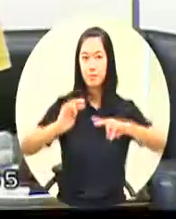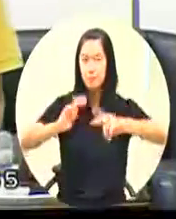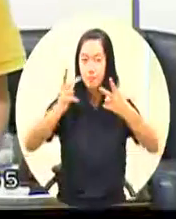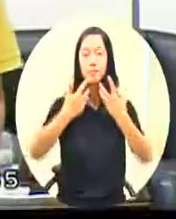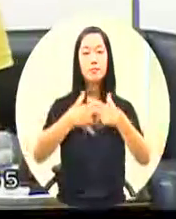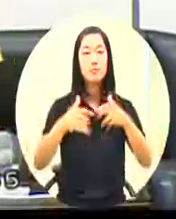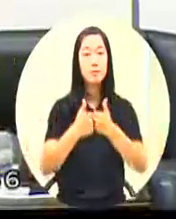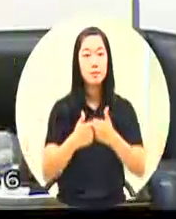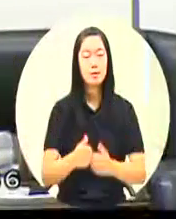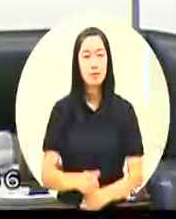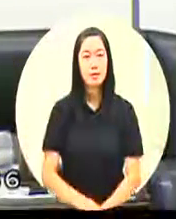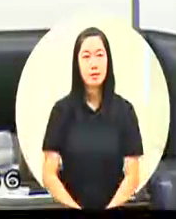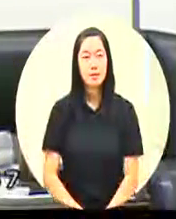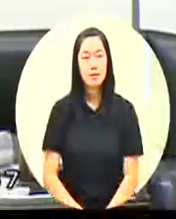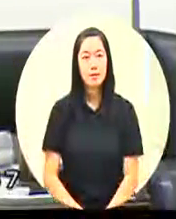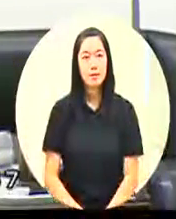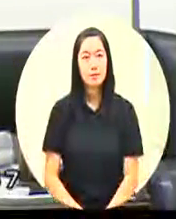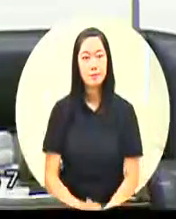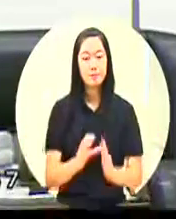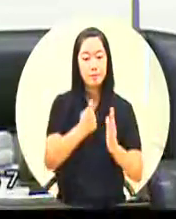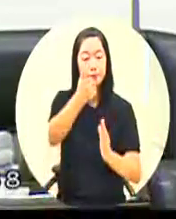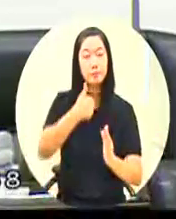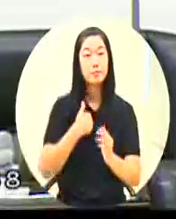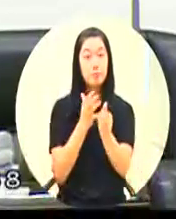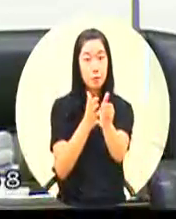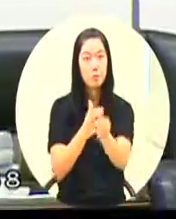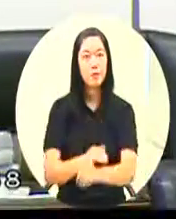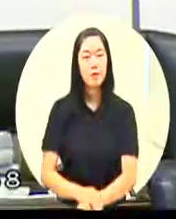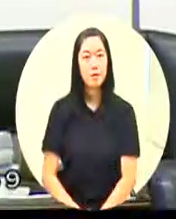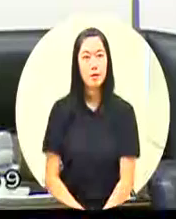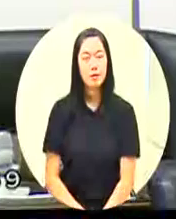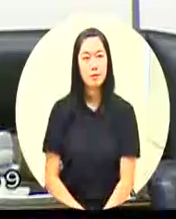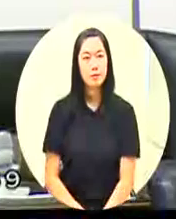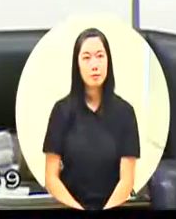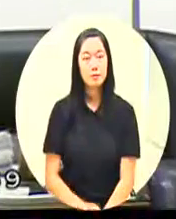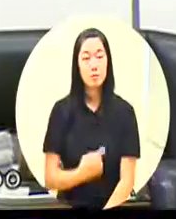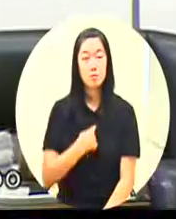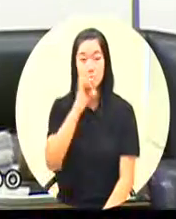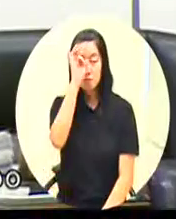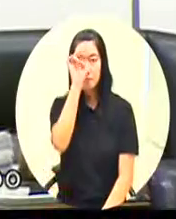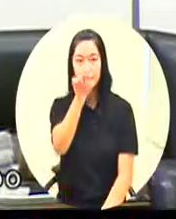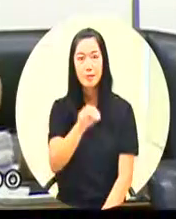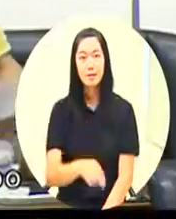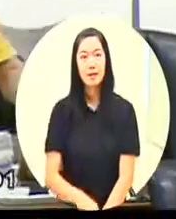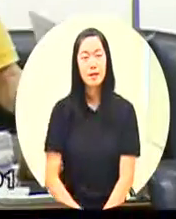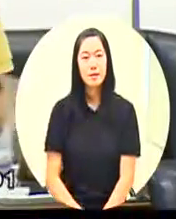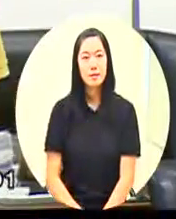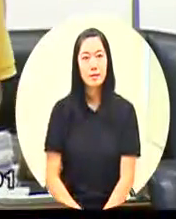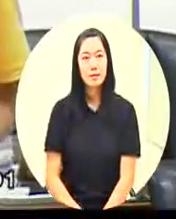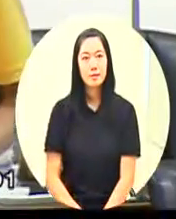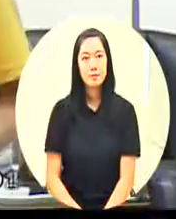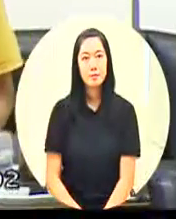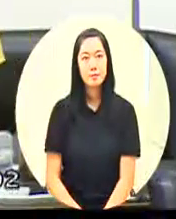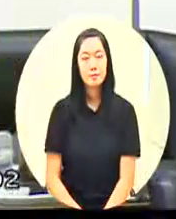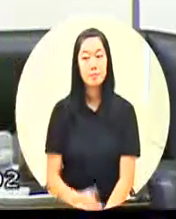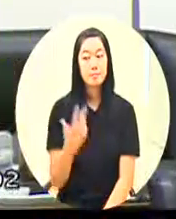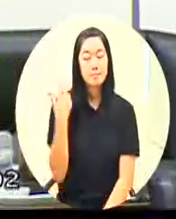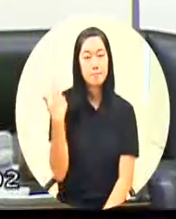会。啊，局长，那一天我看到哈，我们上个礼拜而已